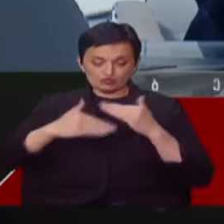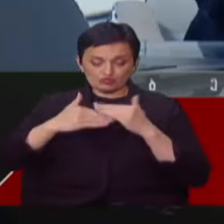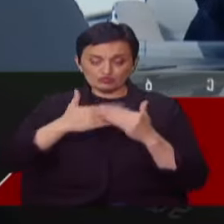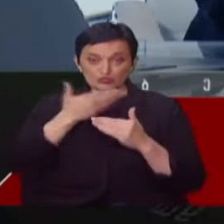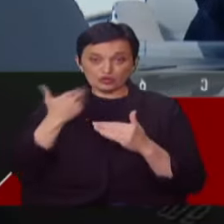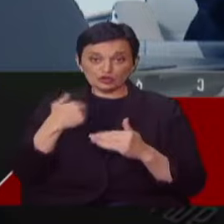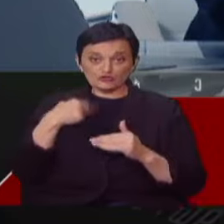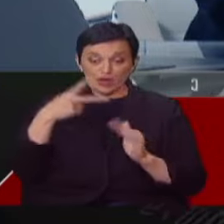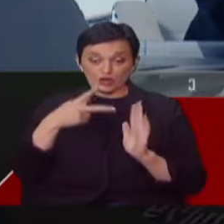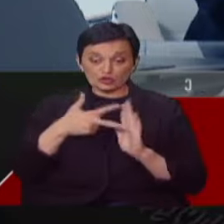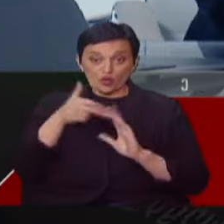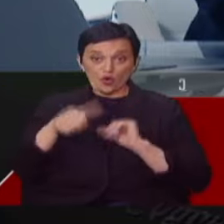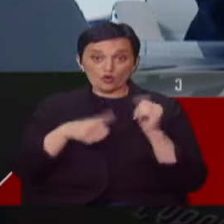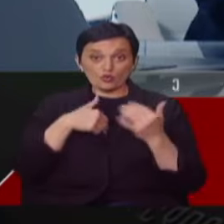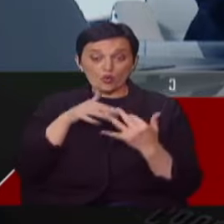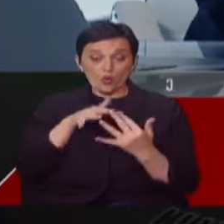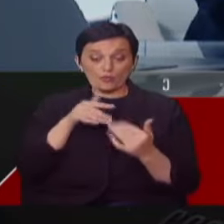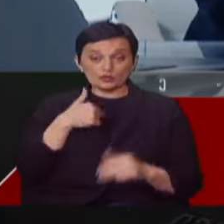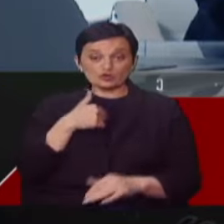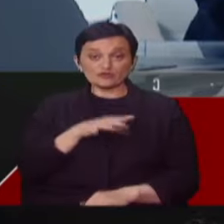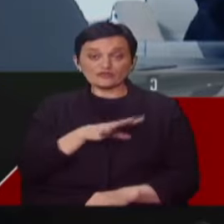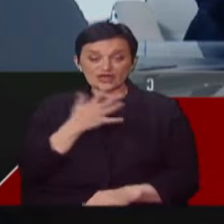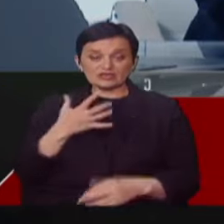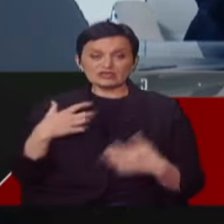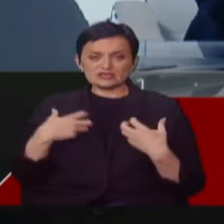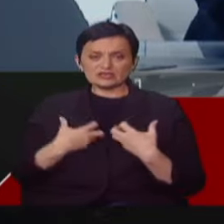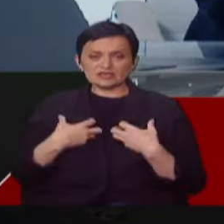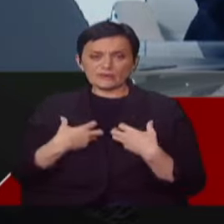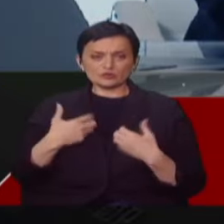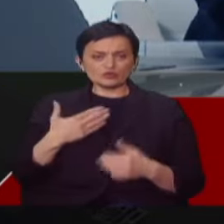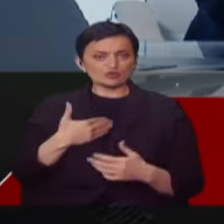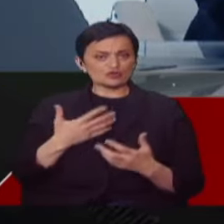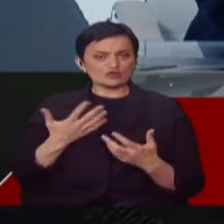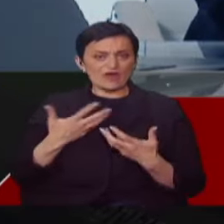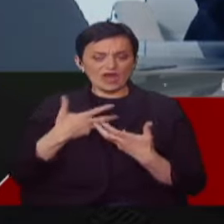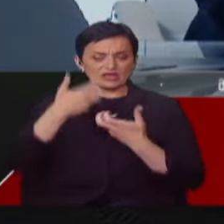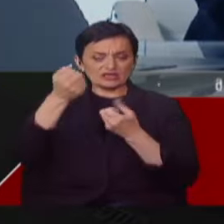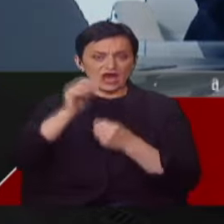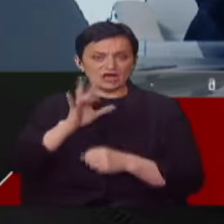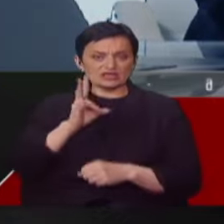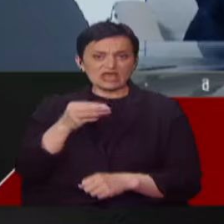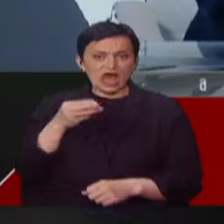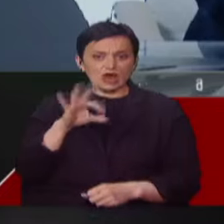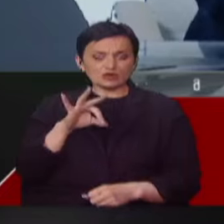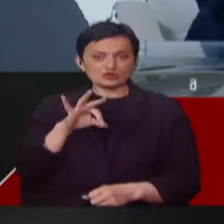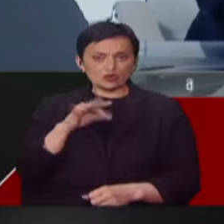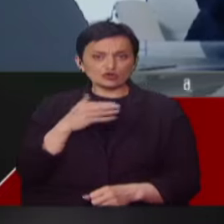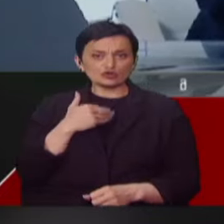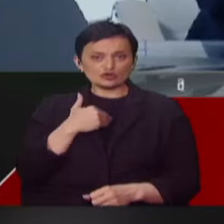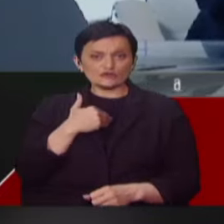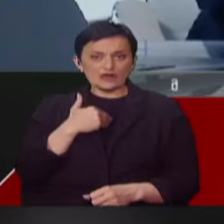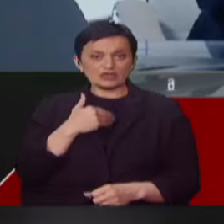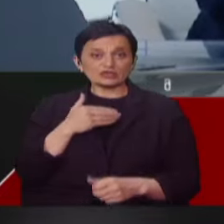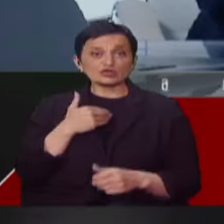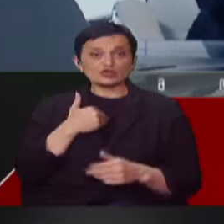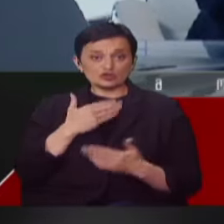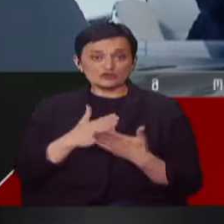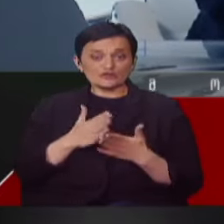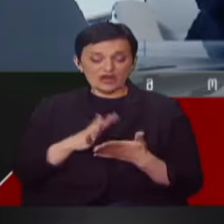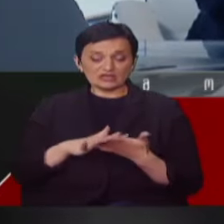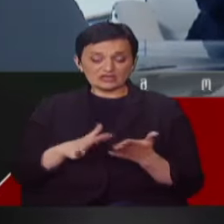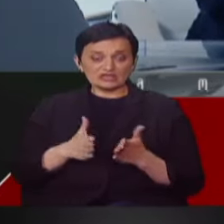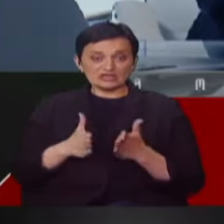რომ 2008 წელს ჰქონდა ომი სამწუხაროდ ჩვენ არ მიგვიღეს ნატოში და ჩვენ არ ვაგრძელებთ გზას და გვაქვს სურვილი